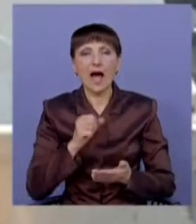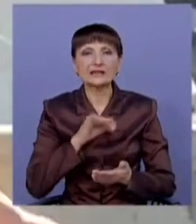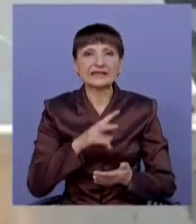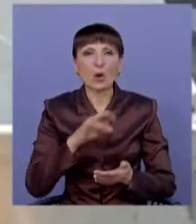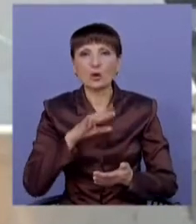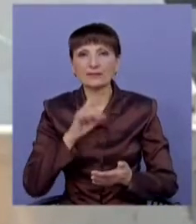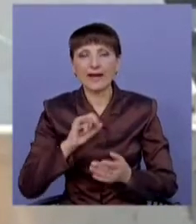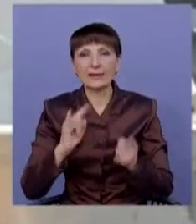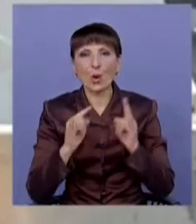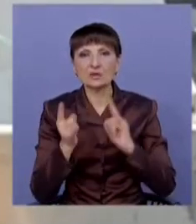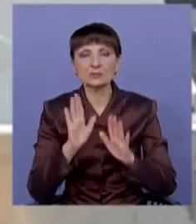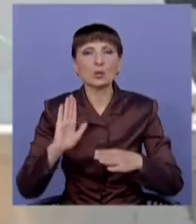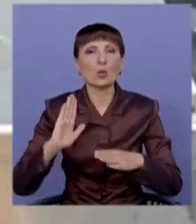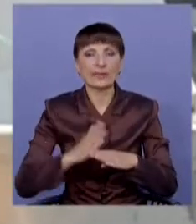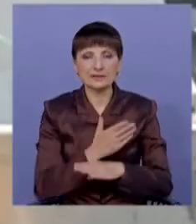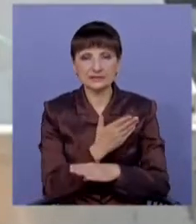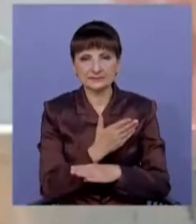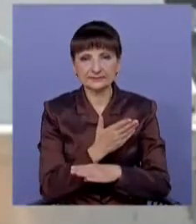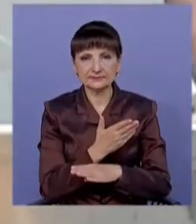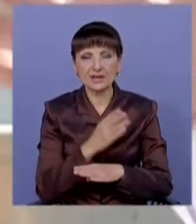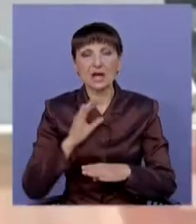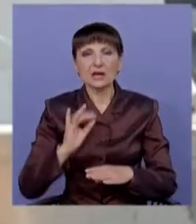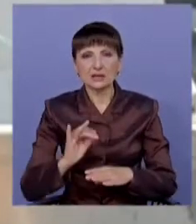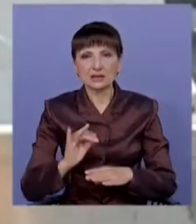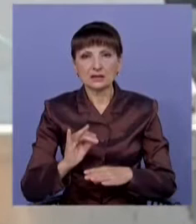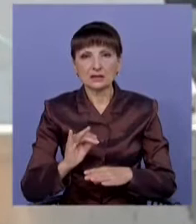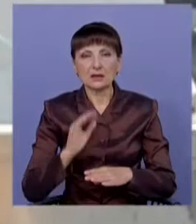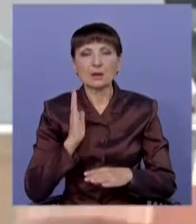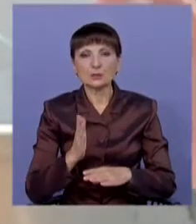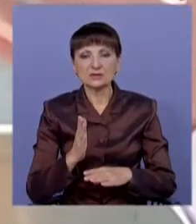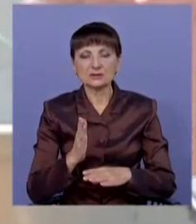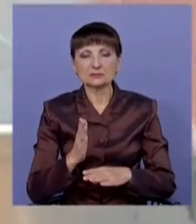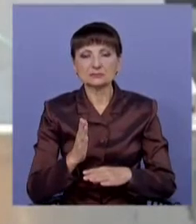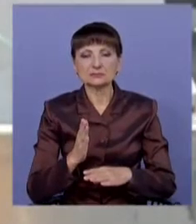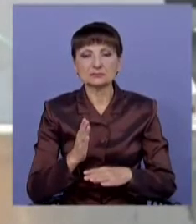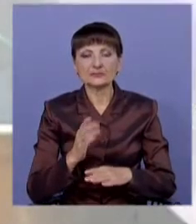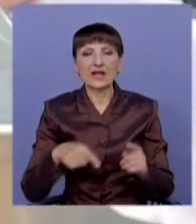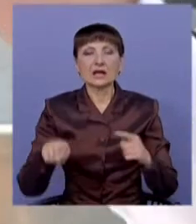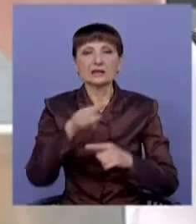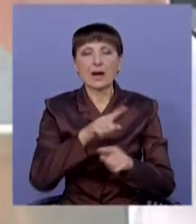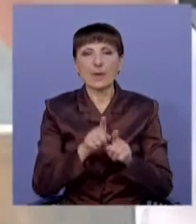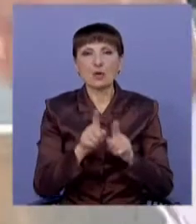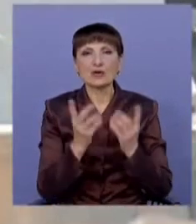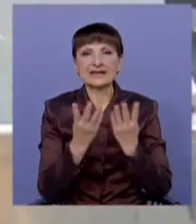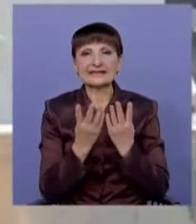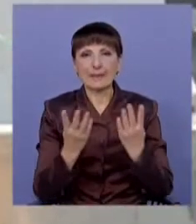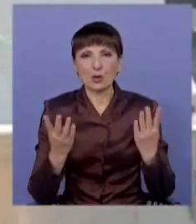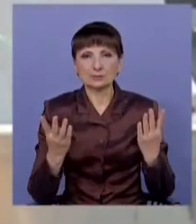будут убираться и будет этот, ладно, типа вот этот забор.